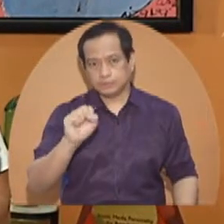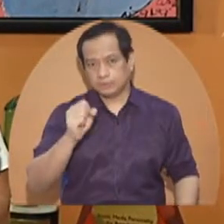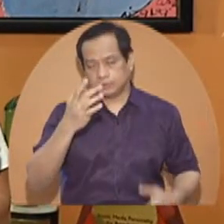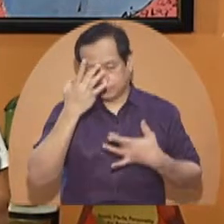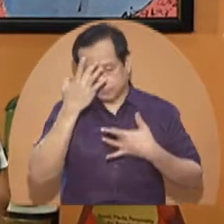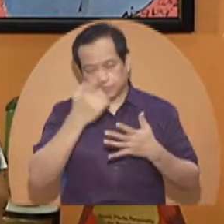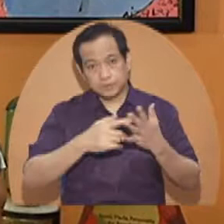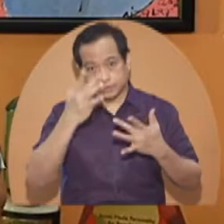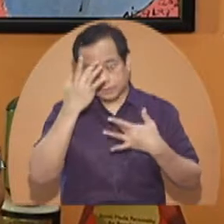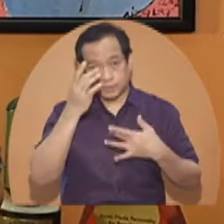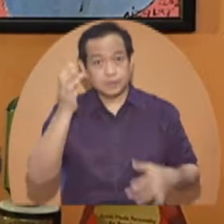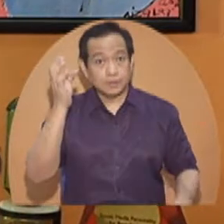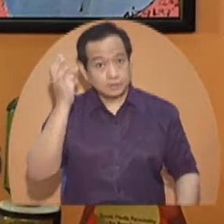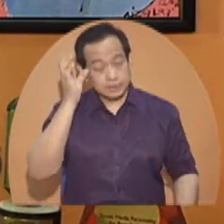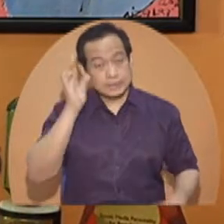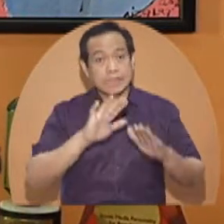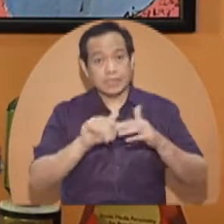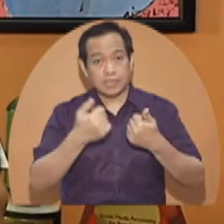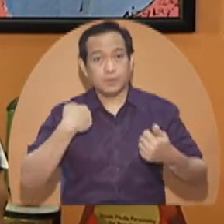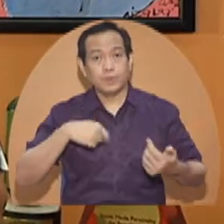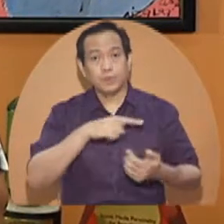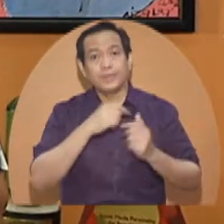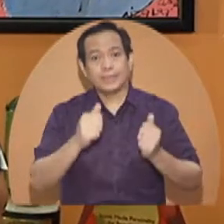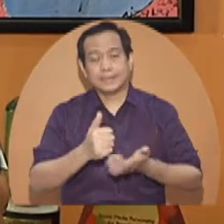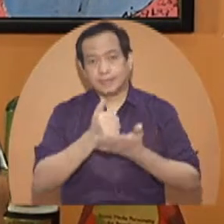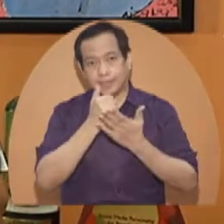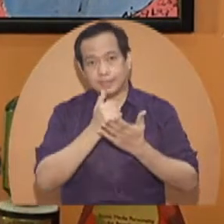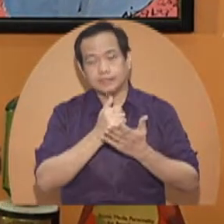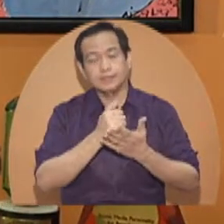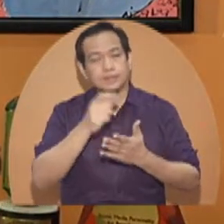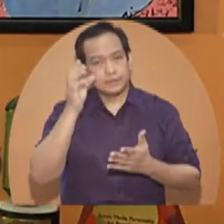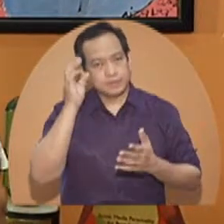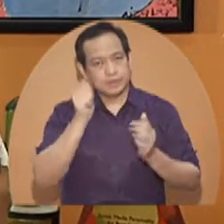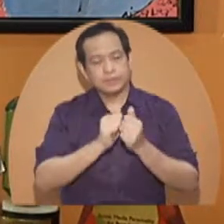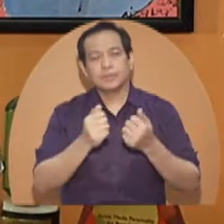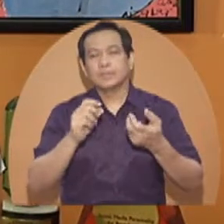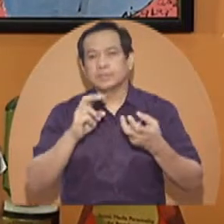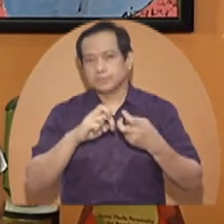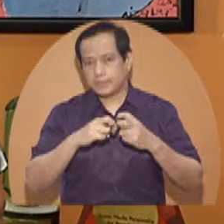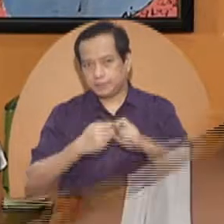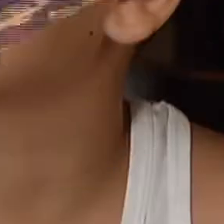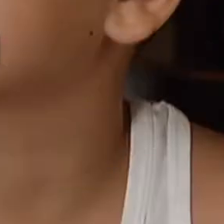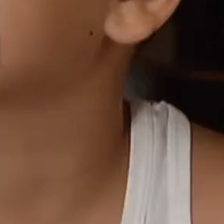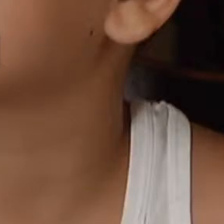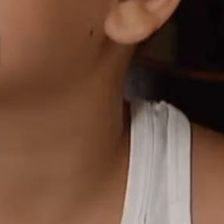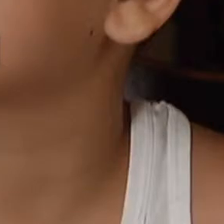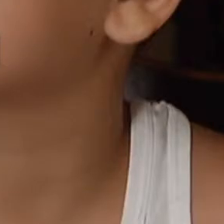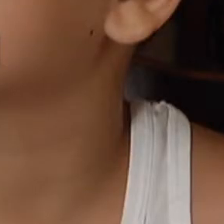sakit. Ano kaya ang sakit ni Charles? Paano ba natin siya matutulungan sa kanyang problema?